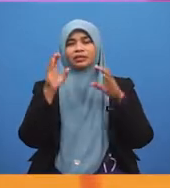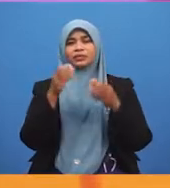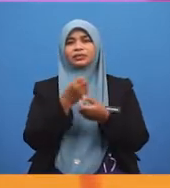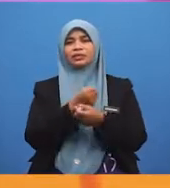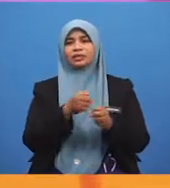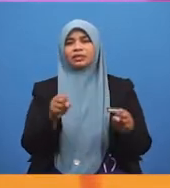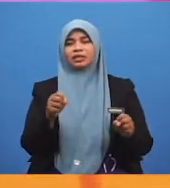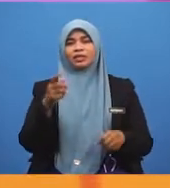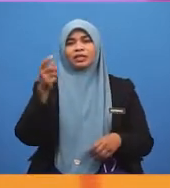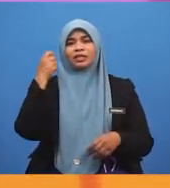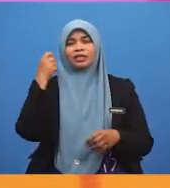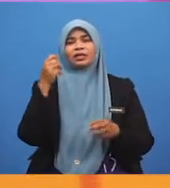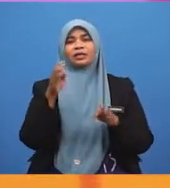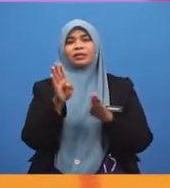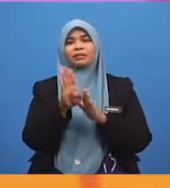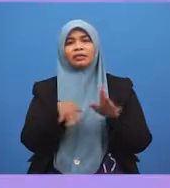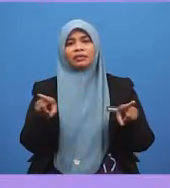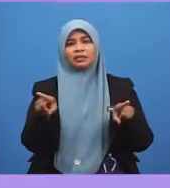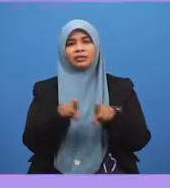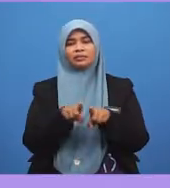tadi bersama-sama.